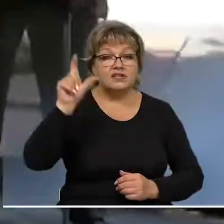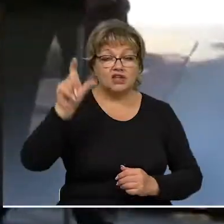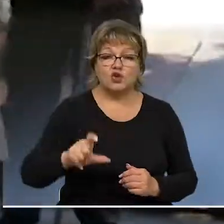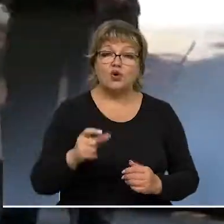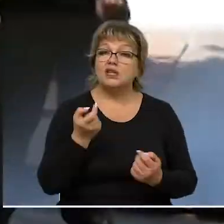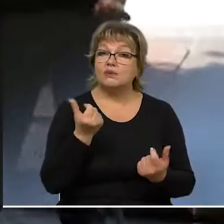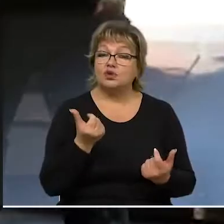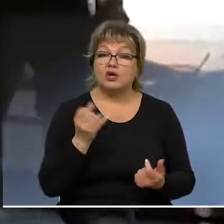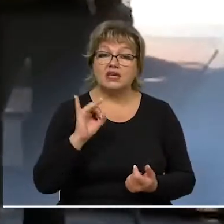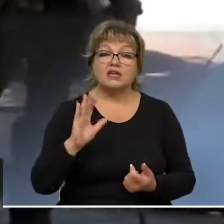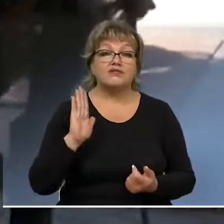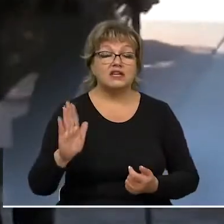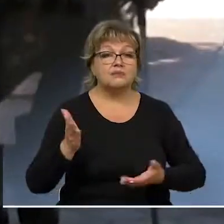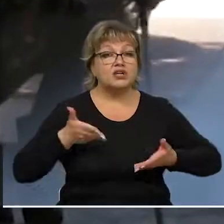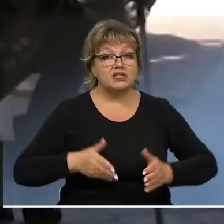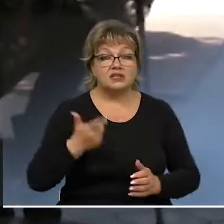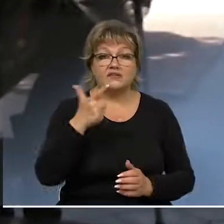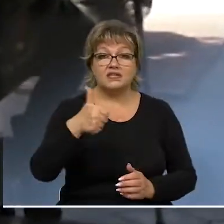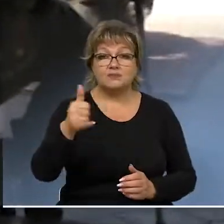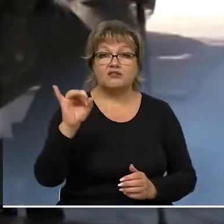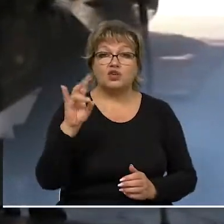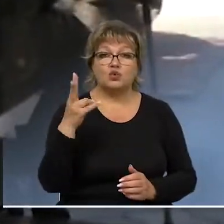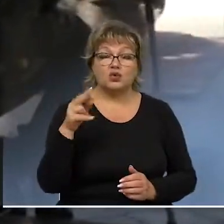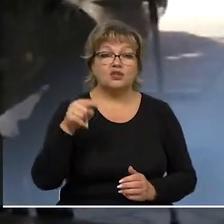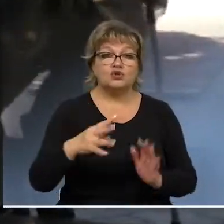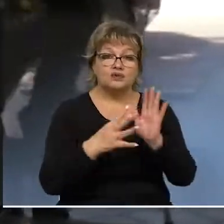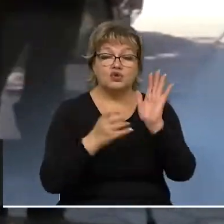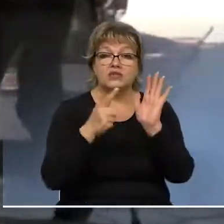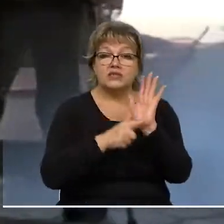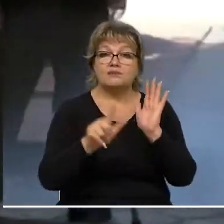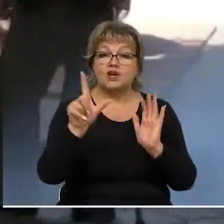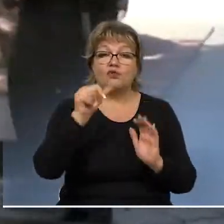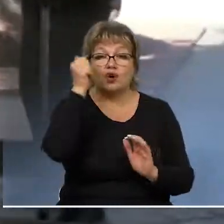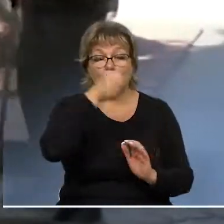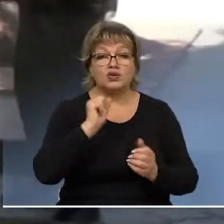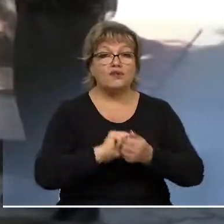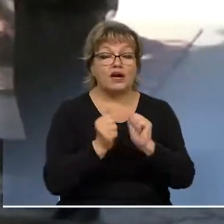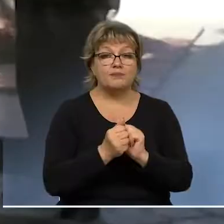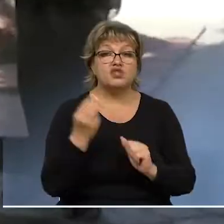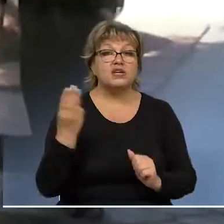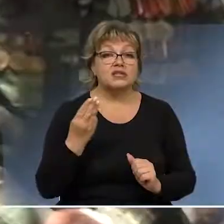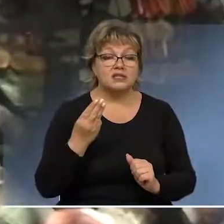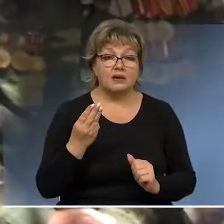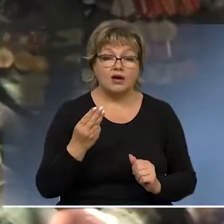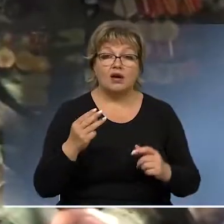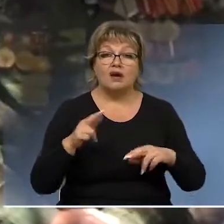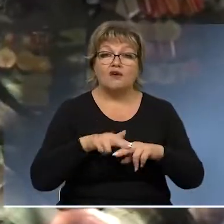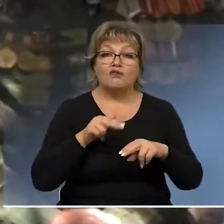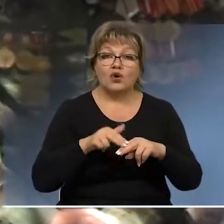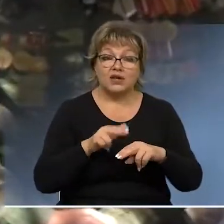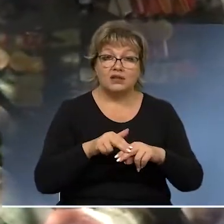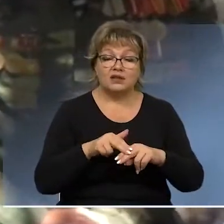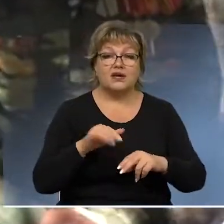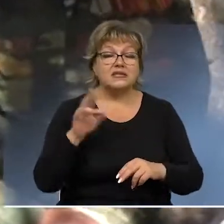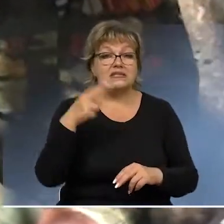известно о герое совсем немного игорь владимирович родился 21 июня 1972 года в каменске-шахтинском